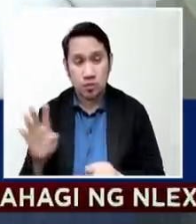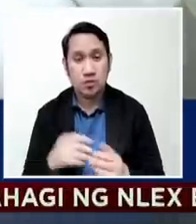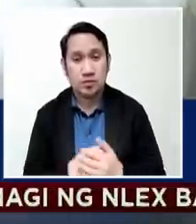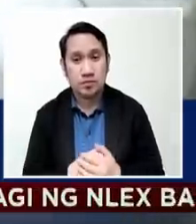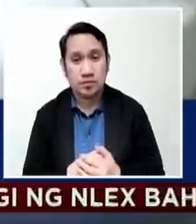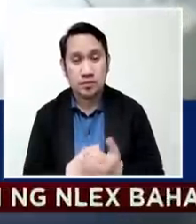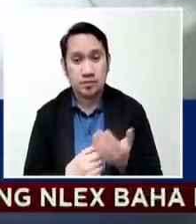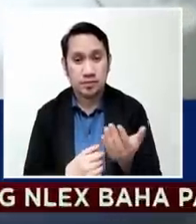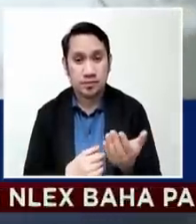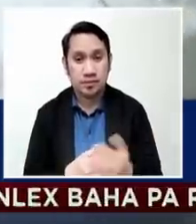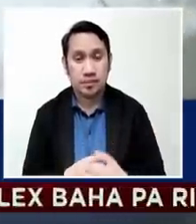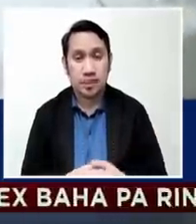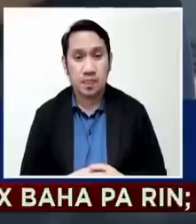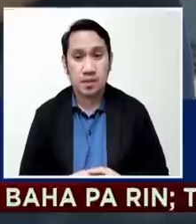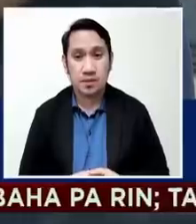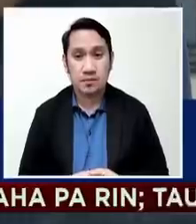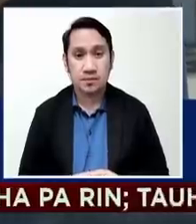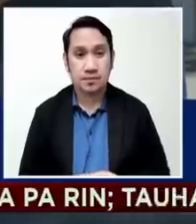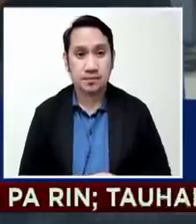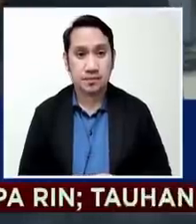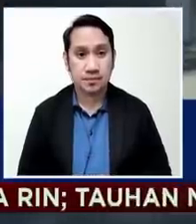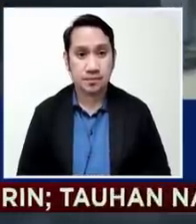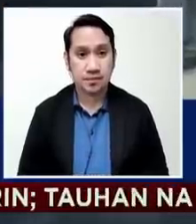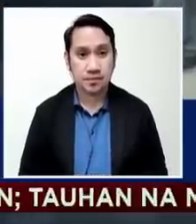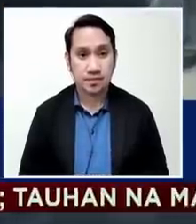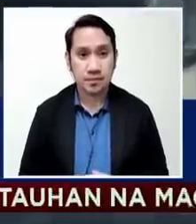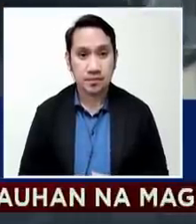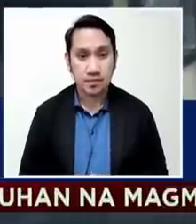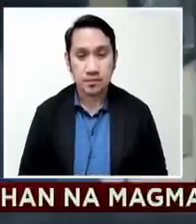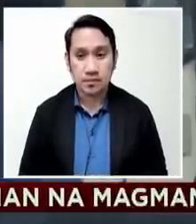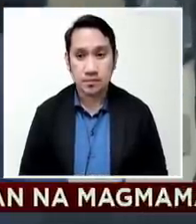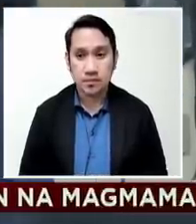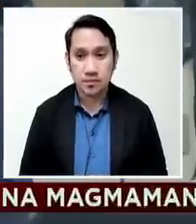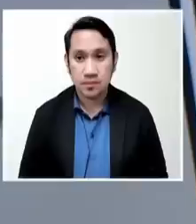2023-2024. Joyce Balancio, ABS-CBN News.